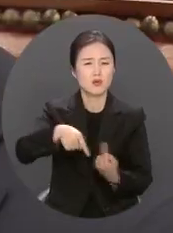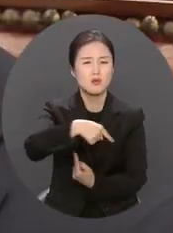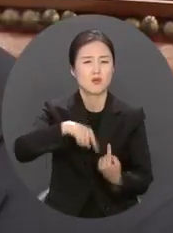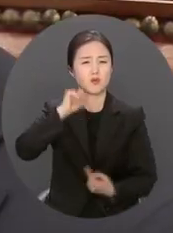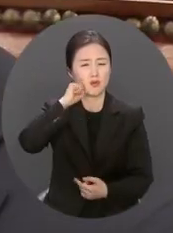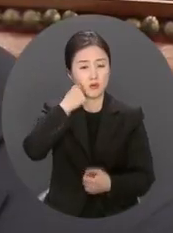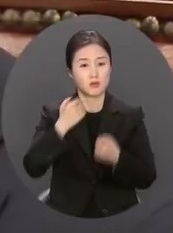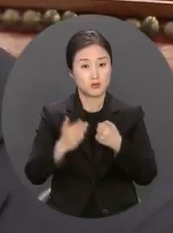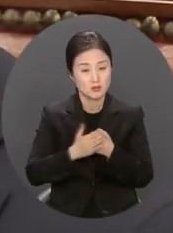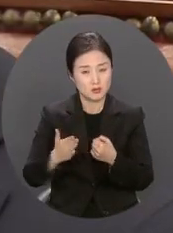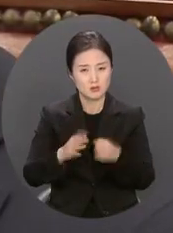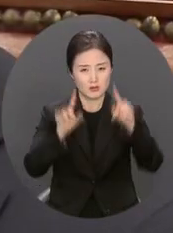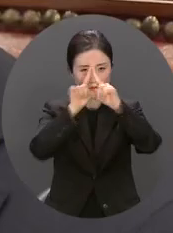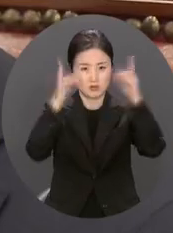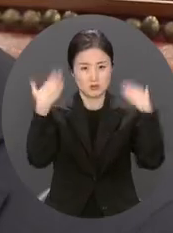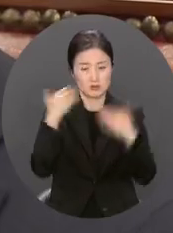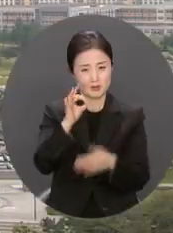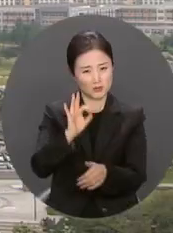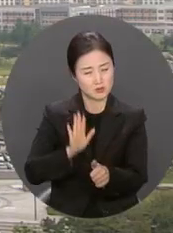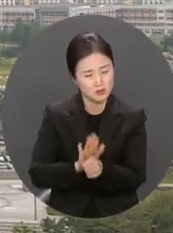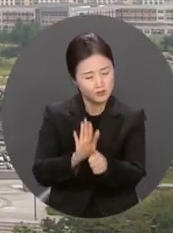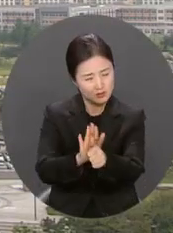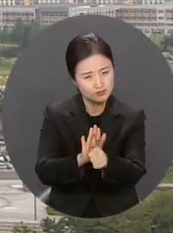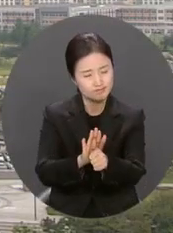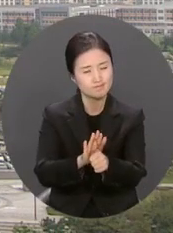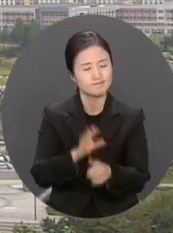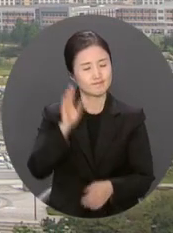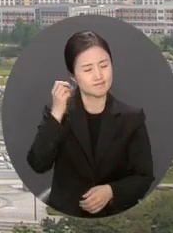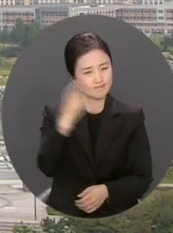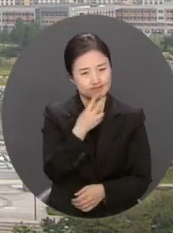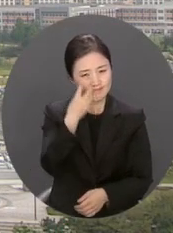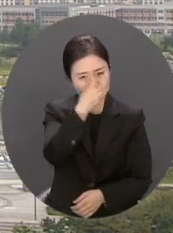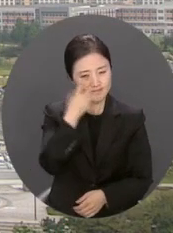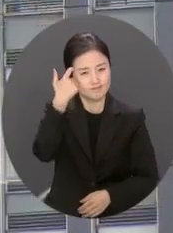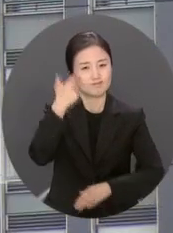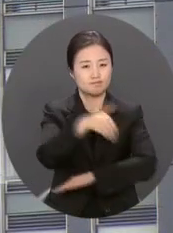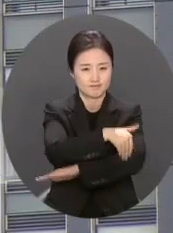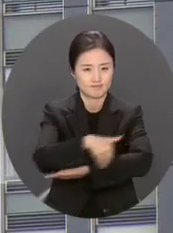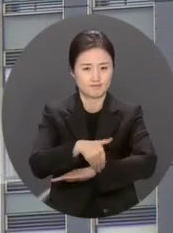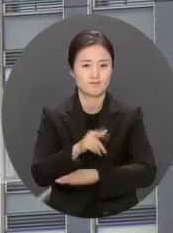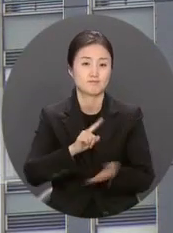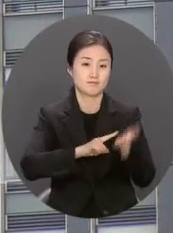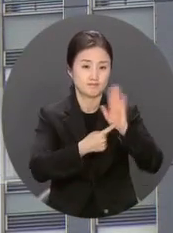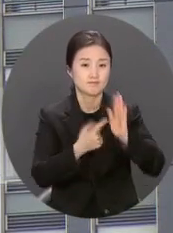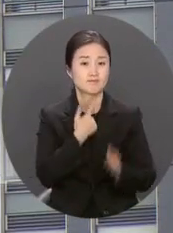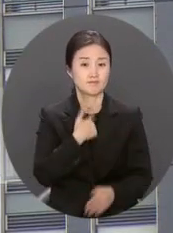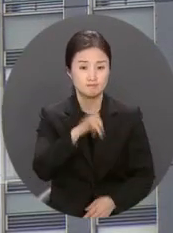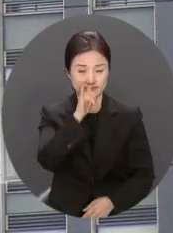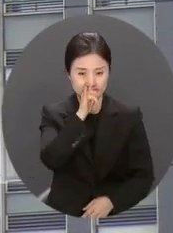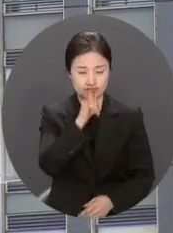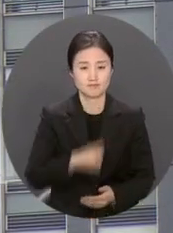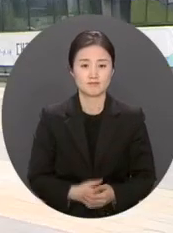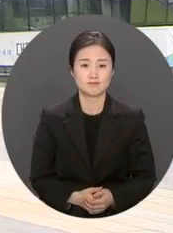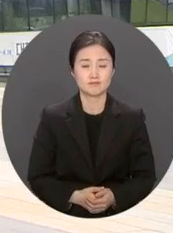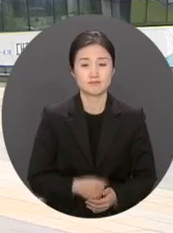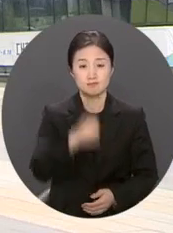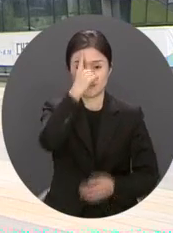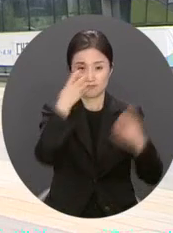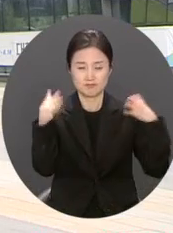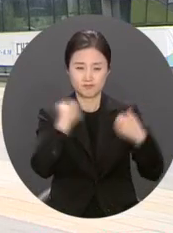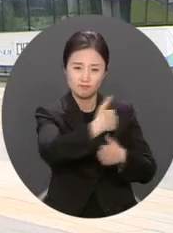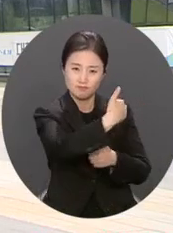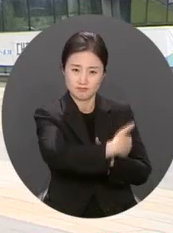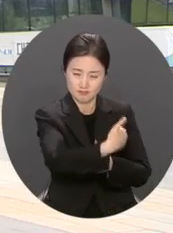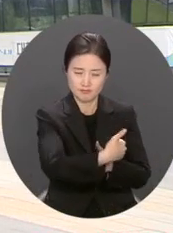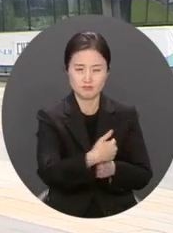전면 재검토할 것이라고 밝힌 바 있습니다. 한전은 또 출연금을 줄이는 것이 정부의 요청사항인 만큼 거기에